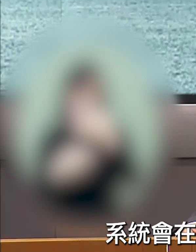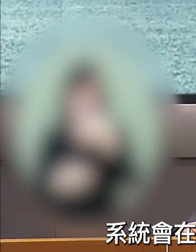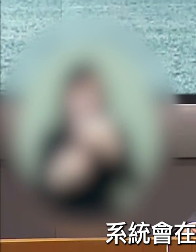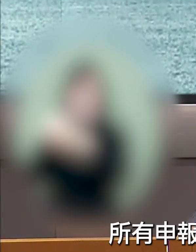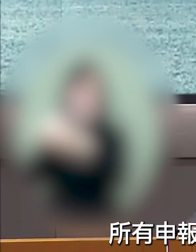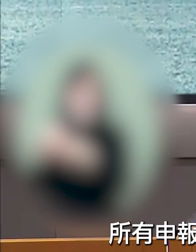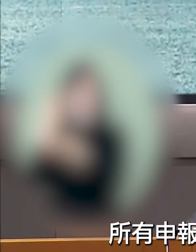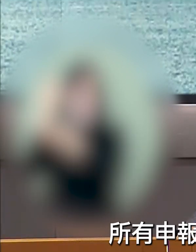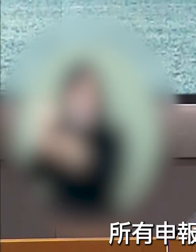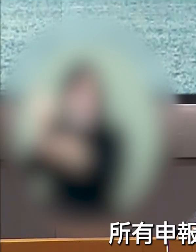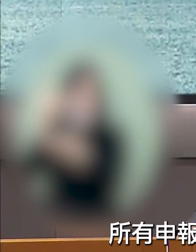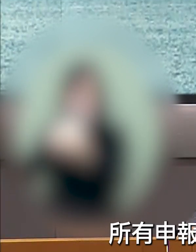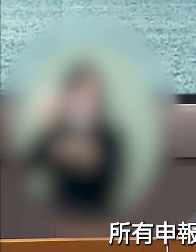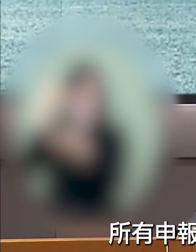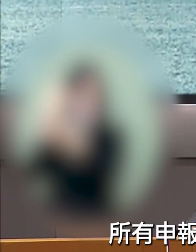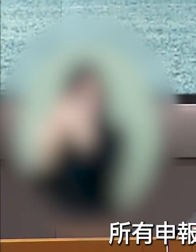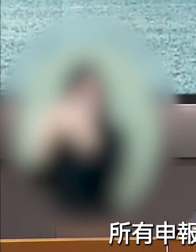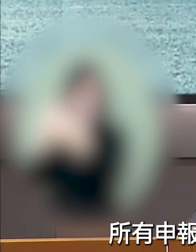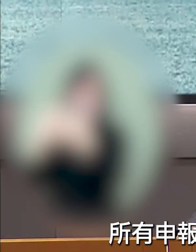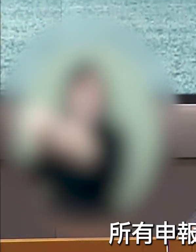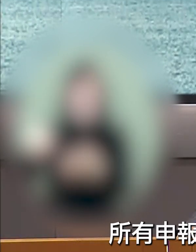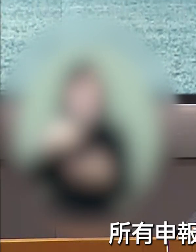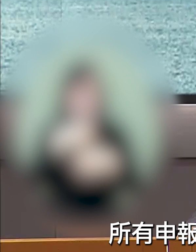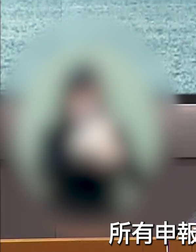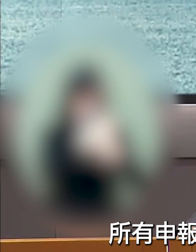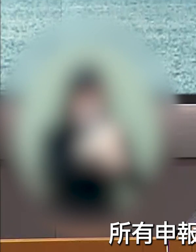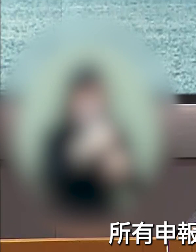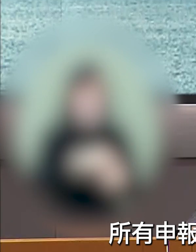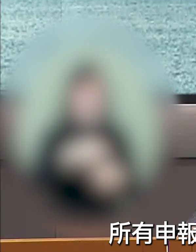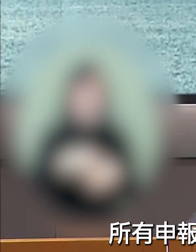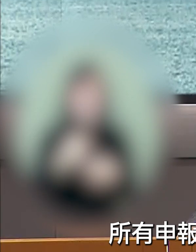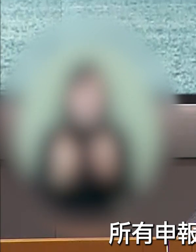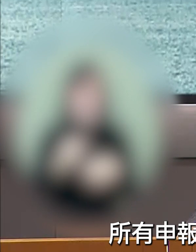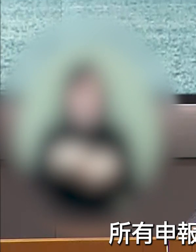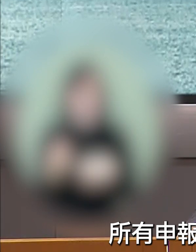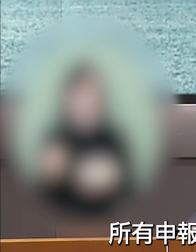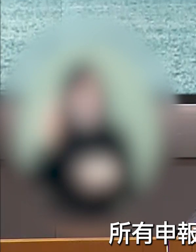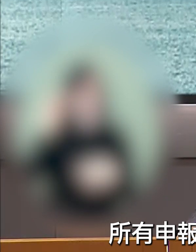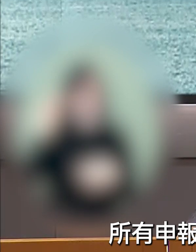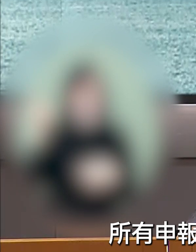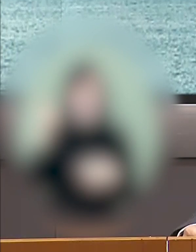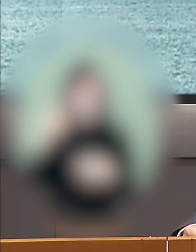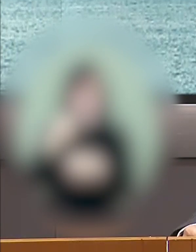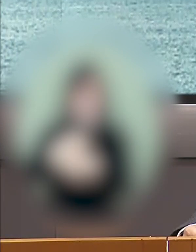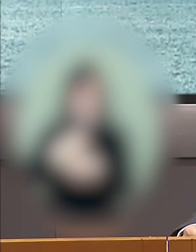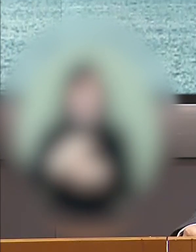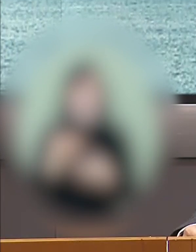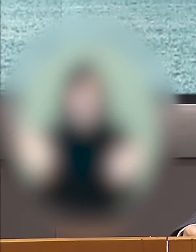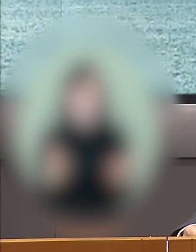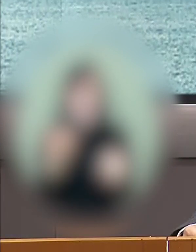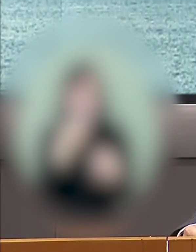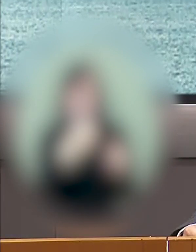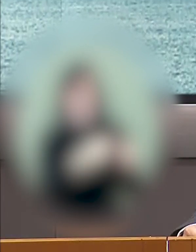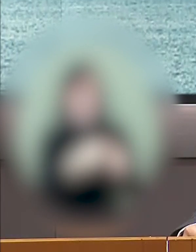用的。所有申報必須要在測試當日或者另第二日進行的。我們鼓勵市民